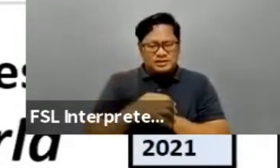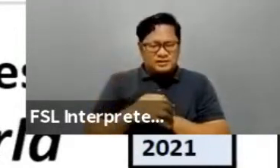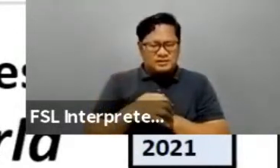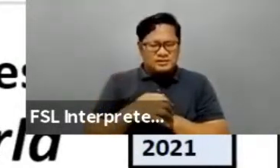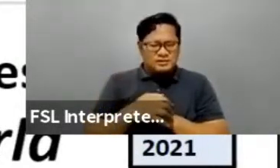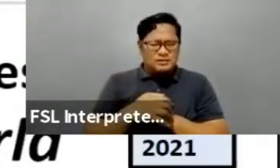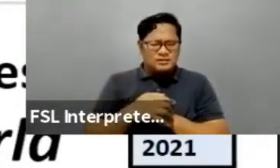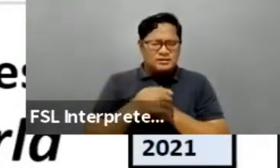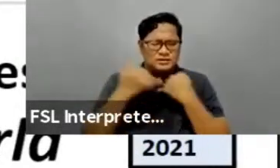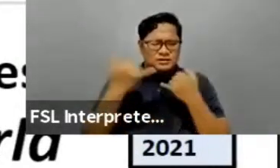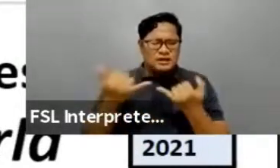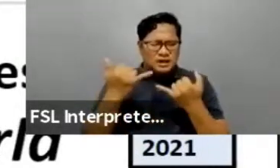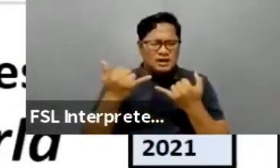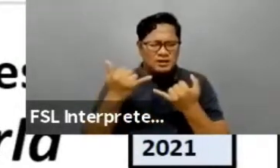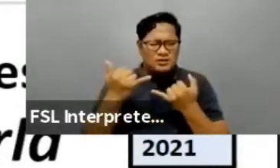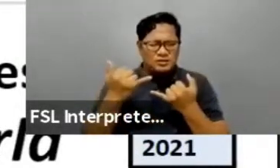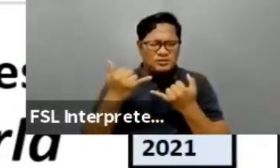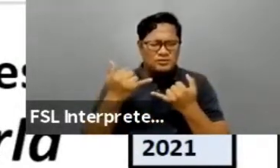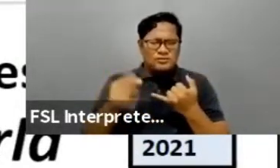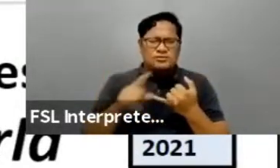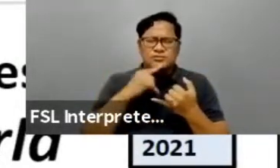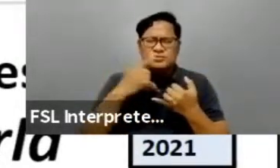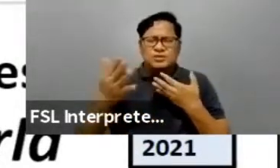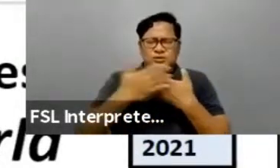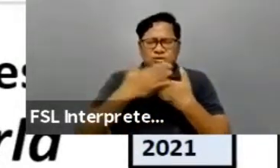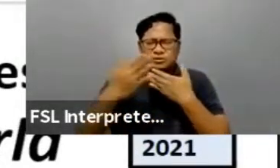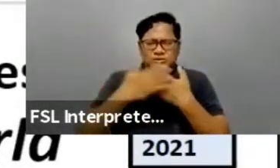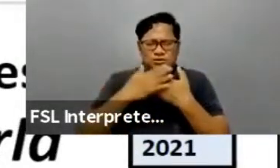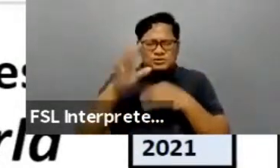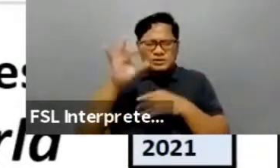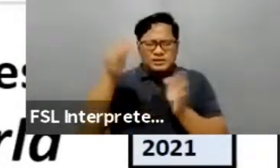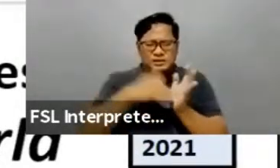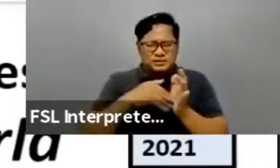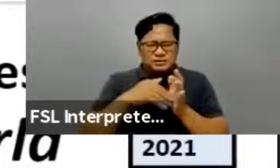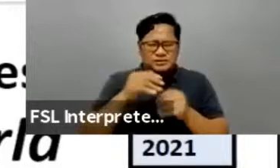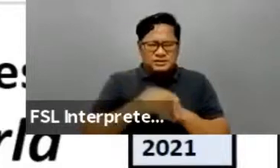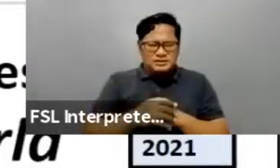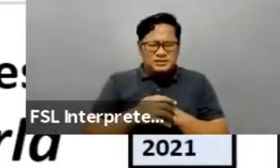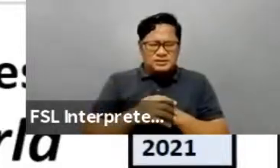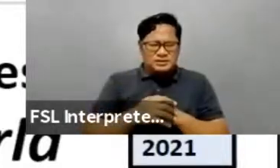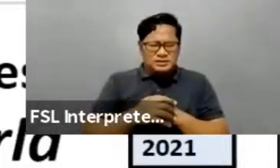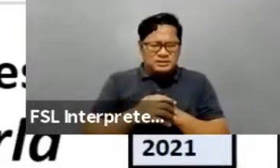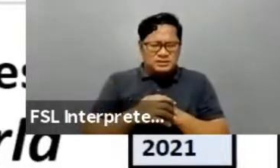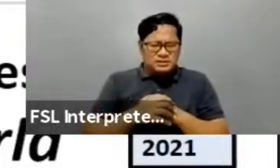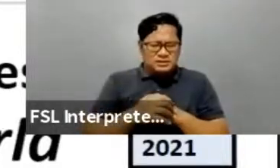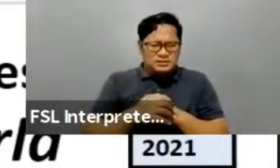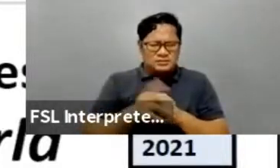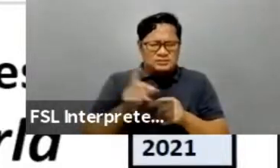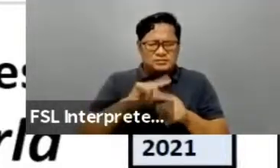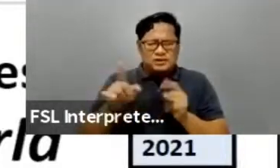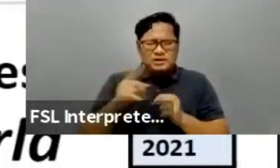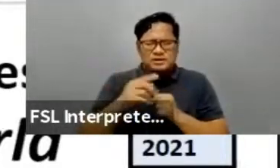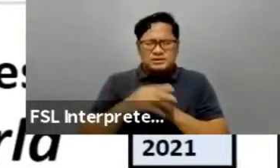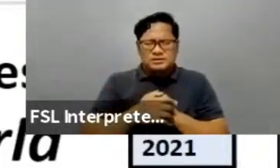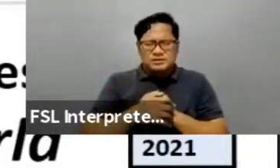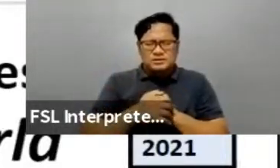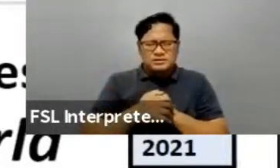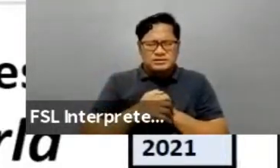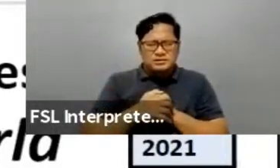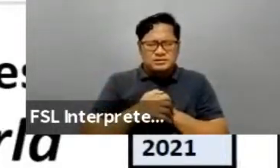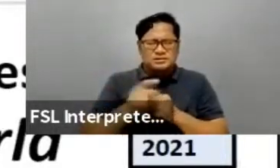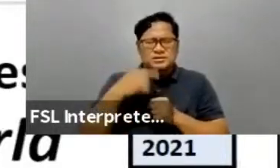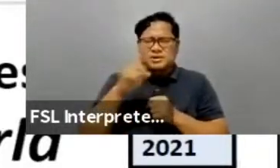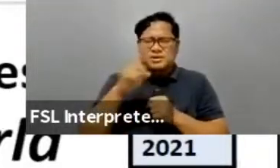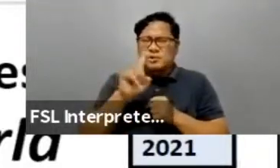ay mga close to 8,000 na lamang per day ang kaso ng COVID-19 na nakikita dito sa